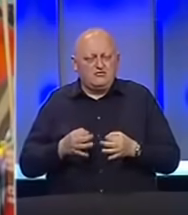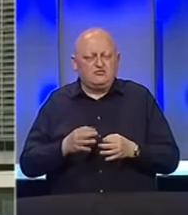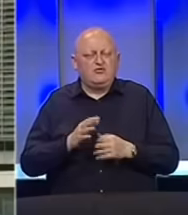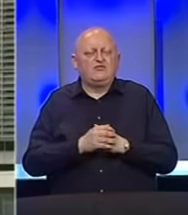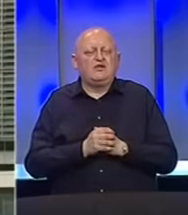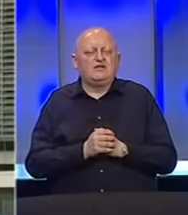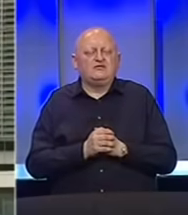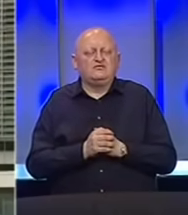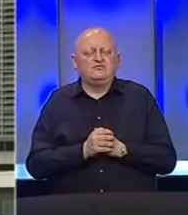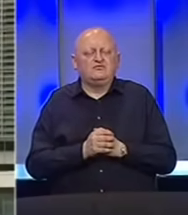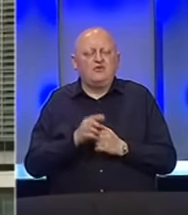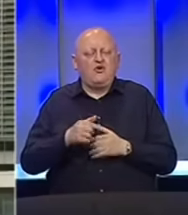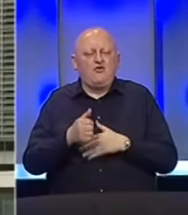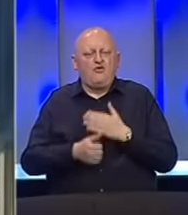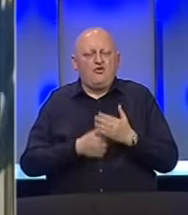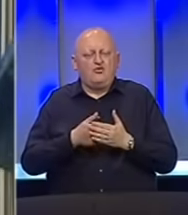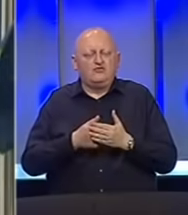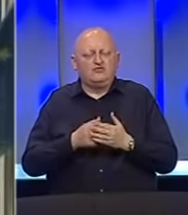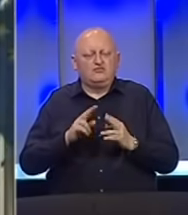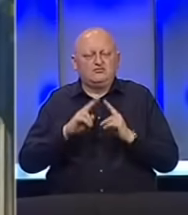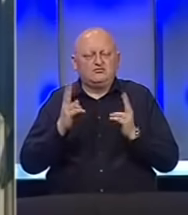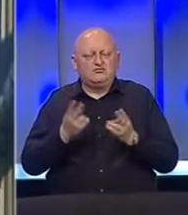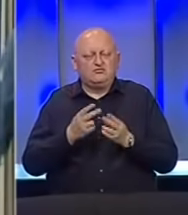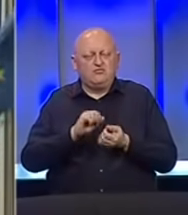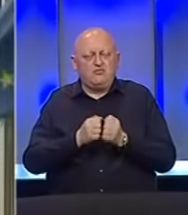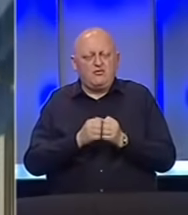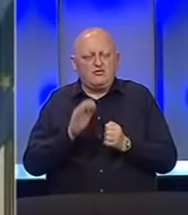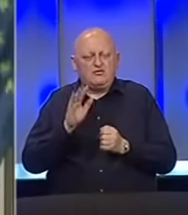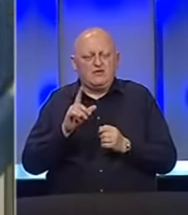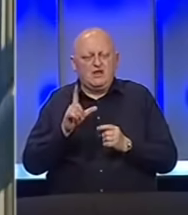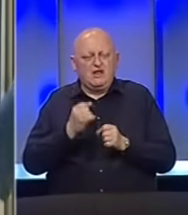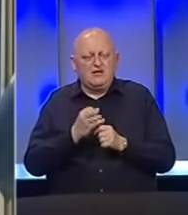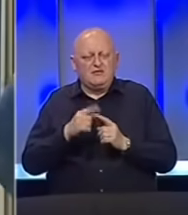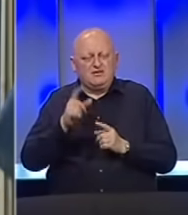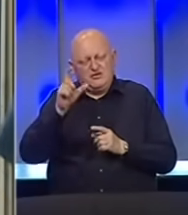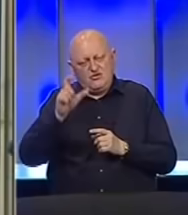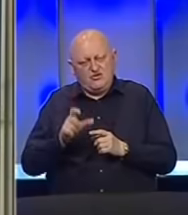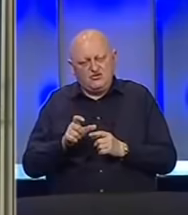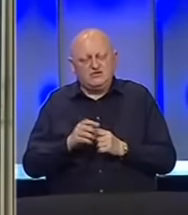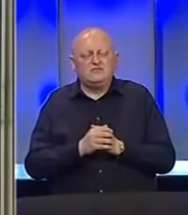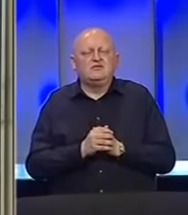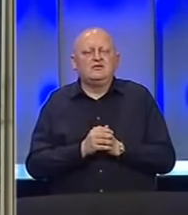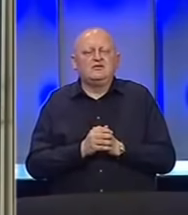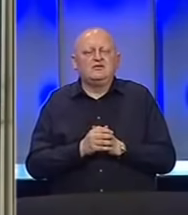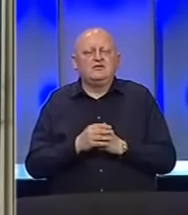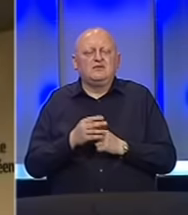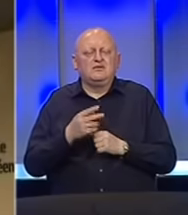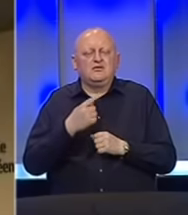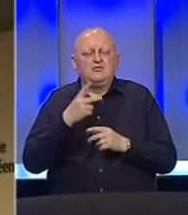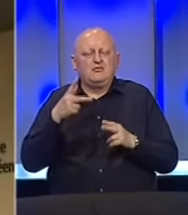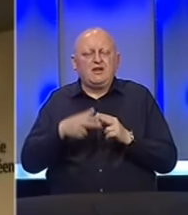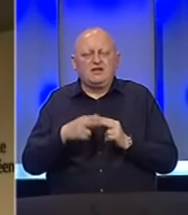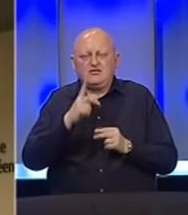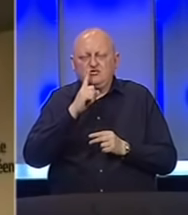kontekstu. Ovogodišnji moto Međunarodnog dana borbe protiv homofobije, transfobije i bifobije glasi "Prekinimo